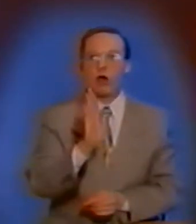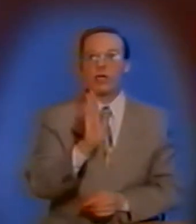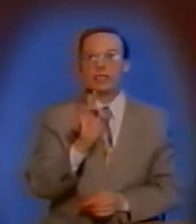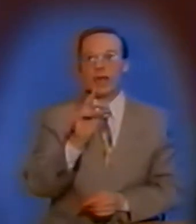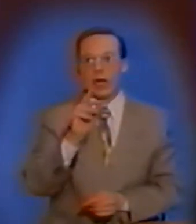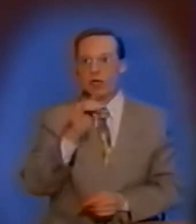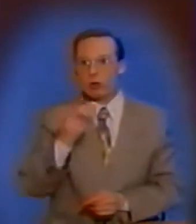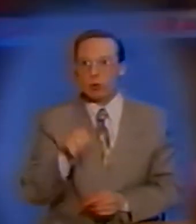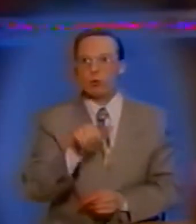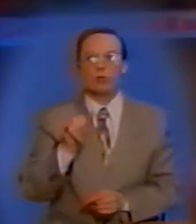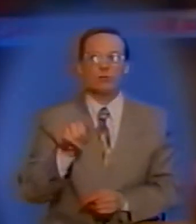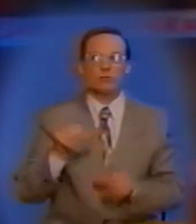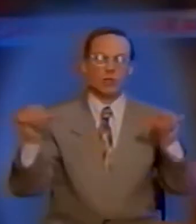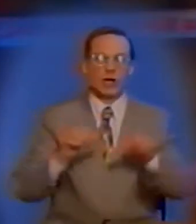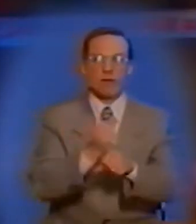dabar, Lietuvoje?